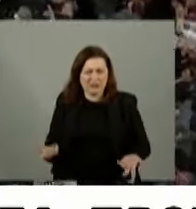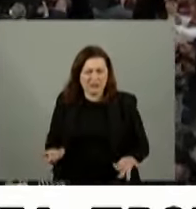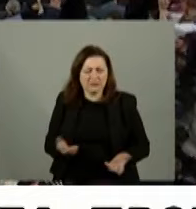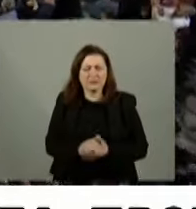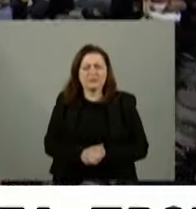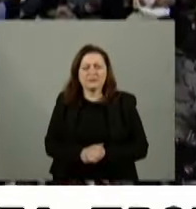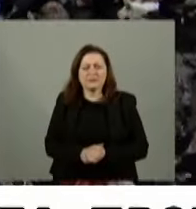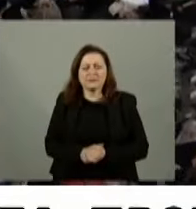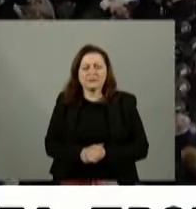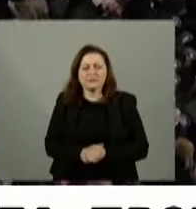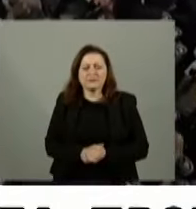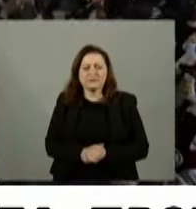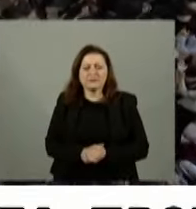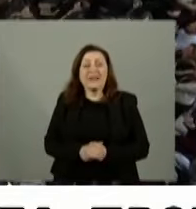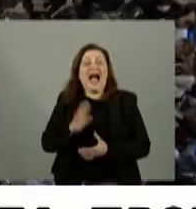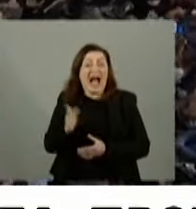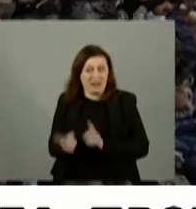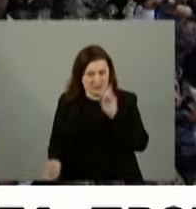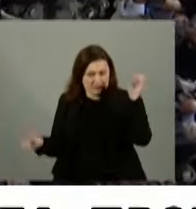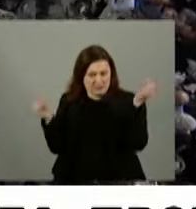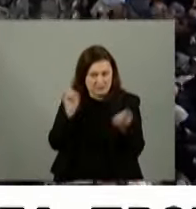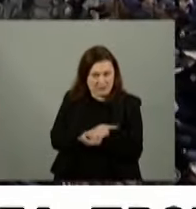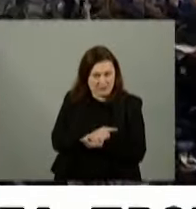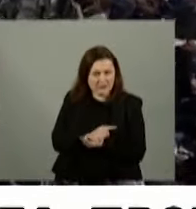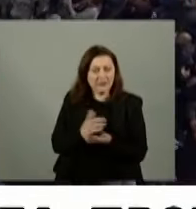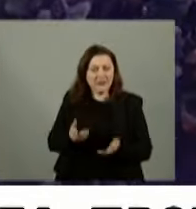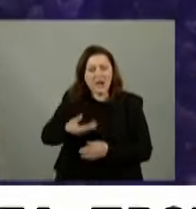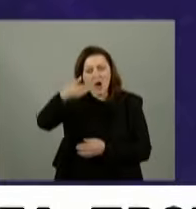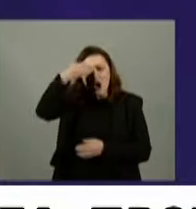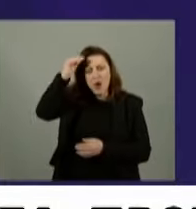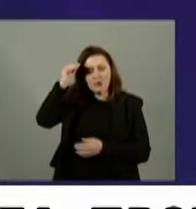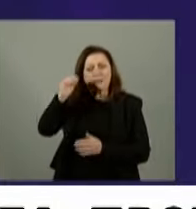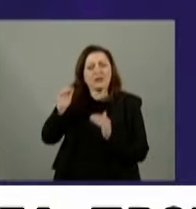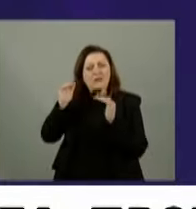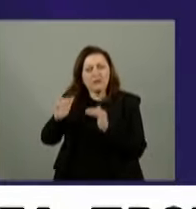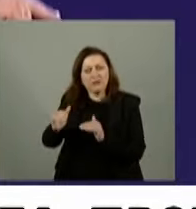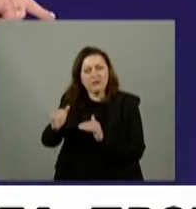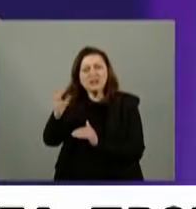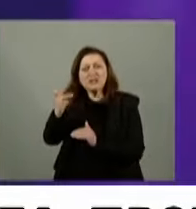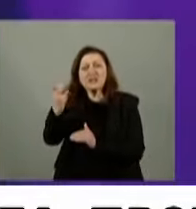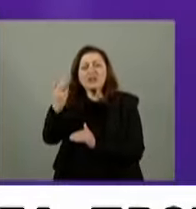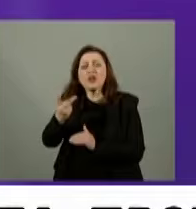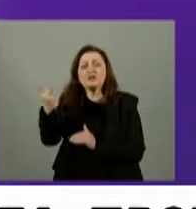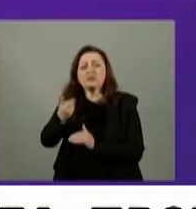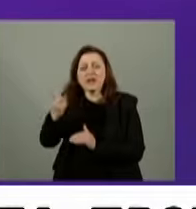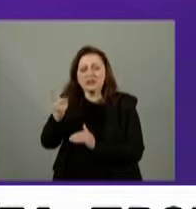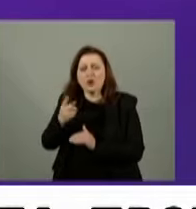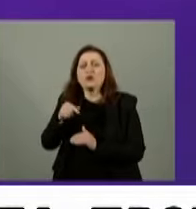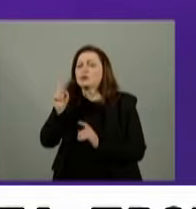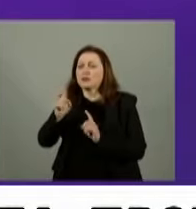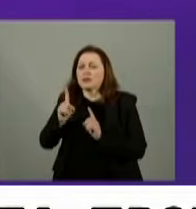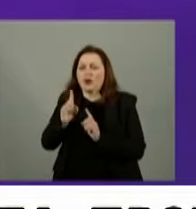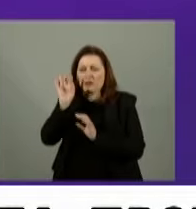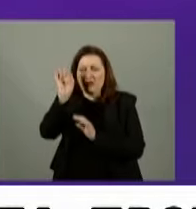φορά προκύπτει και κάτι καινούριο. Είδαμε σήμερα πάλι κάποιο ζήτημα με τα επαγγελματικά του, τις επαγγελματικές του εκκρεμότητες. Έχει τις εκκρεμότητες. Το οποίο